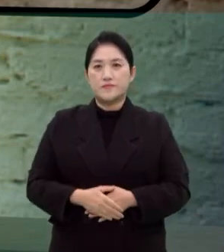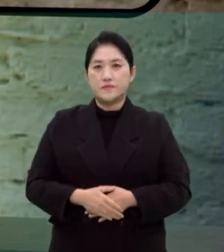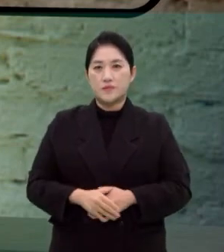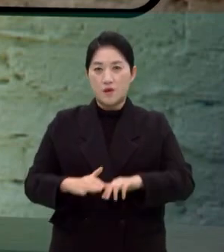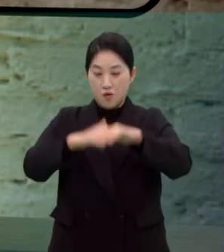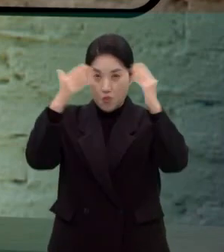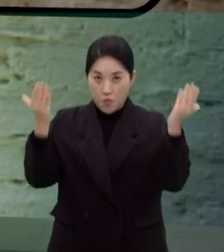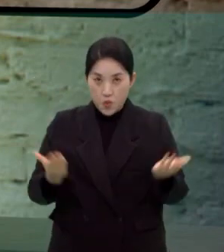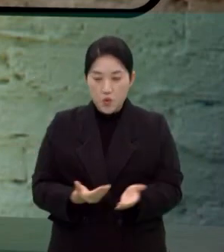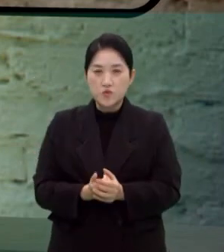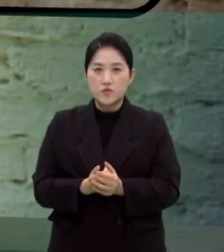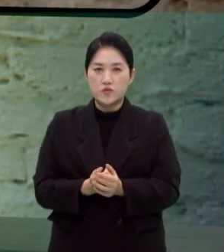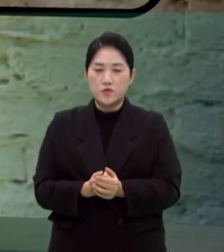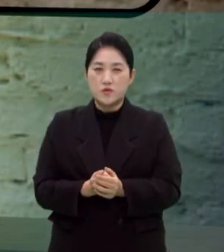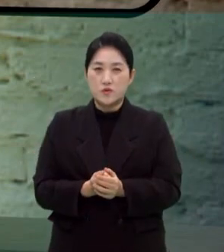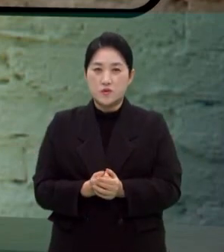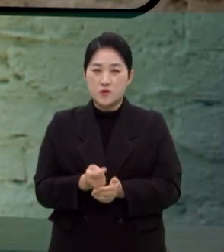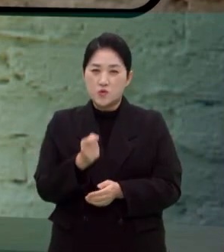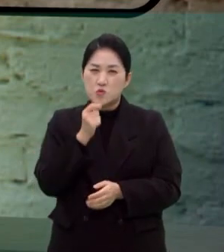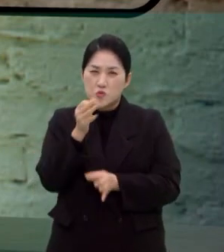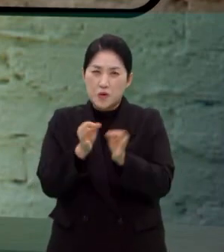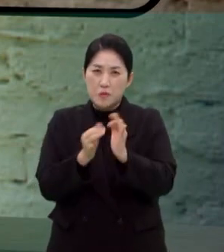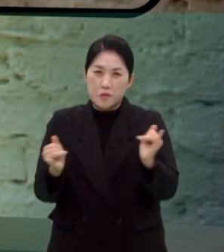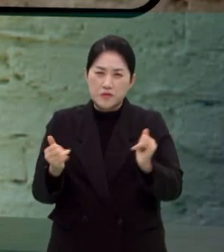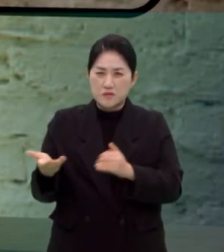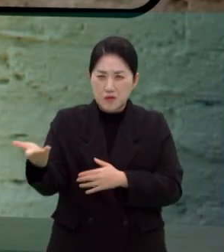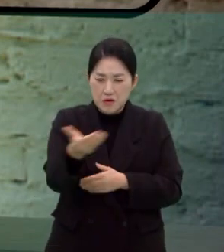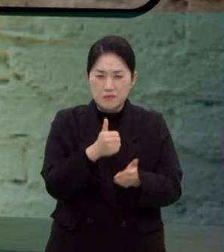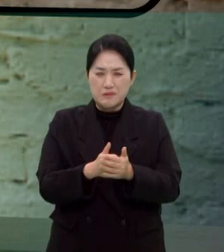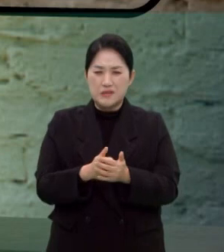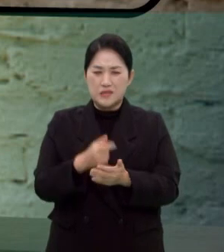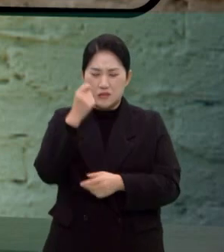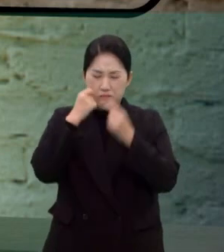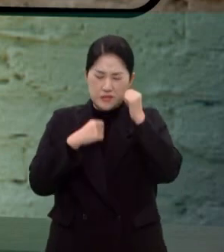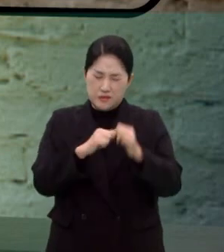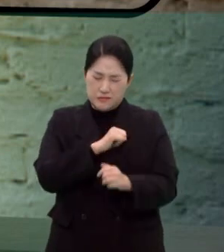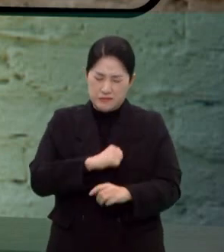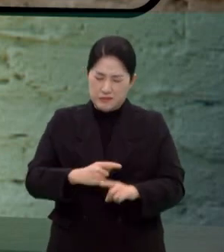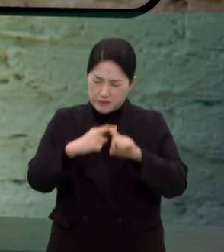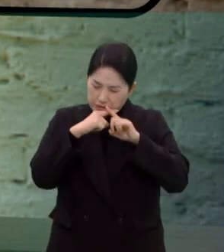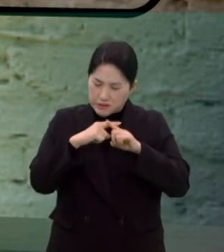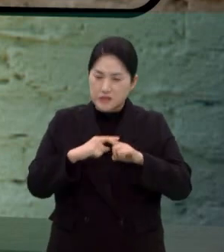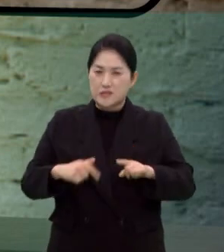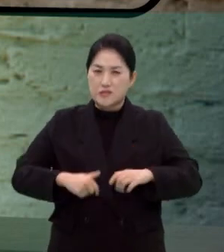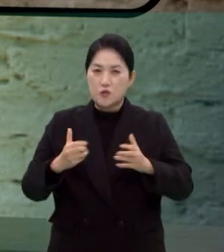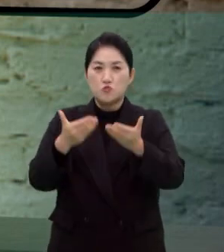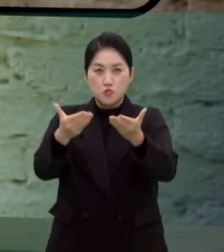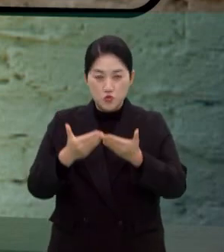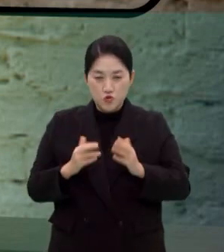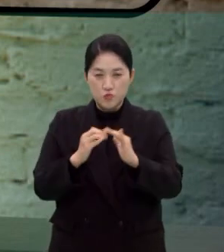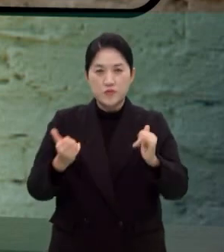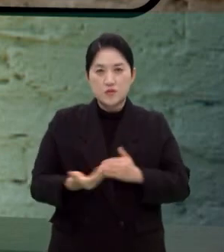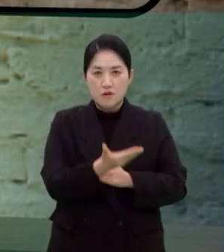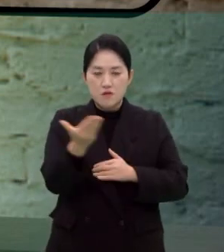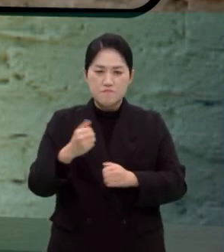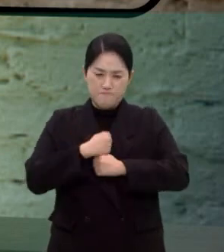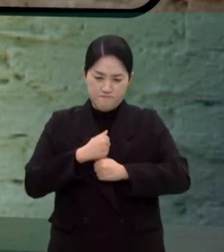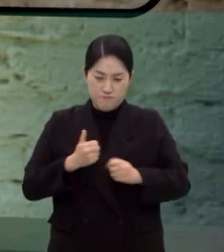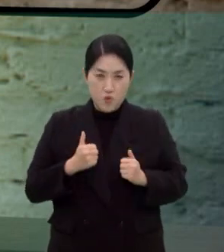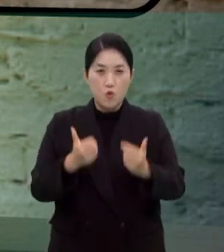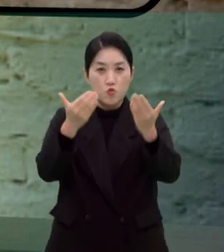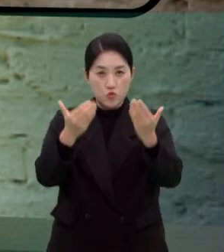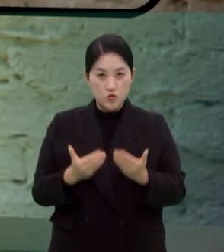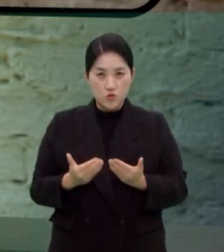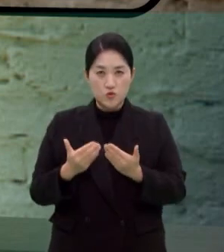모두 소상공인 분들의 눈물 맺힌 협조, 국민 여러분의 적극적 참여, 그리고